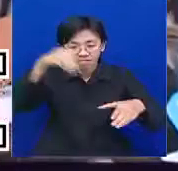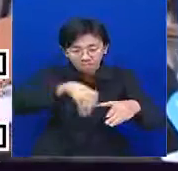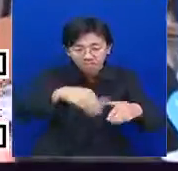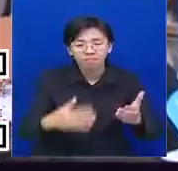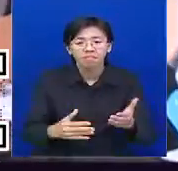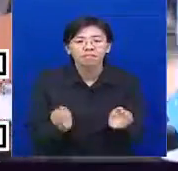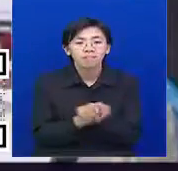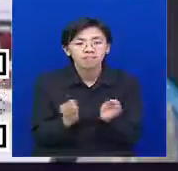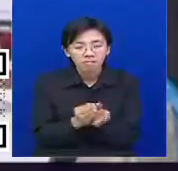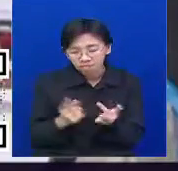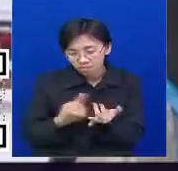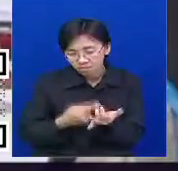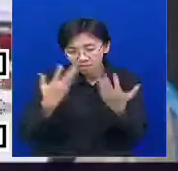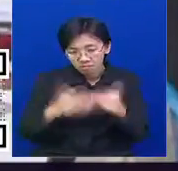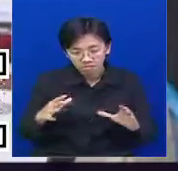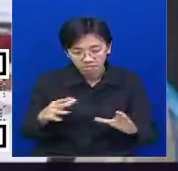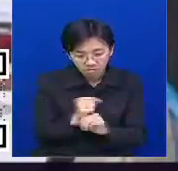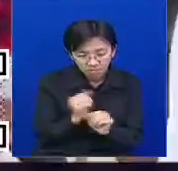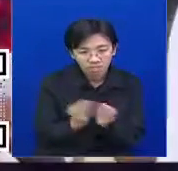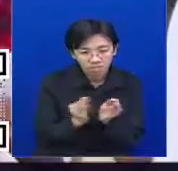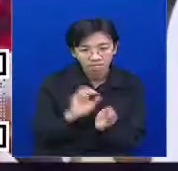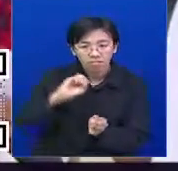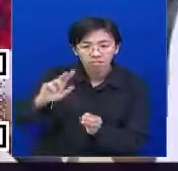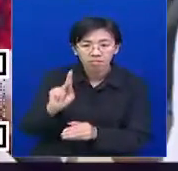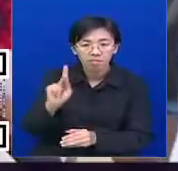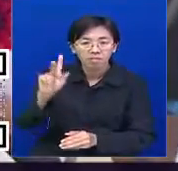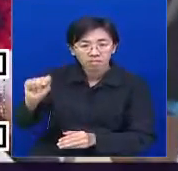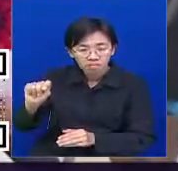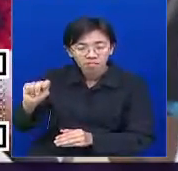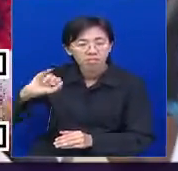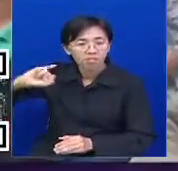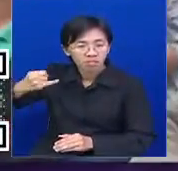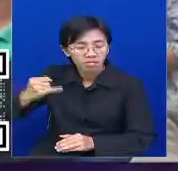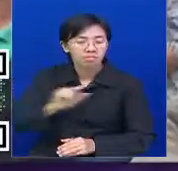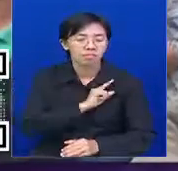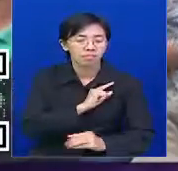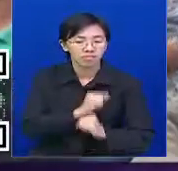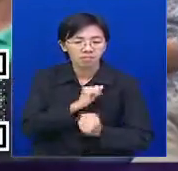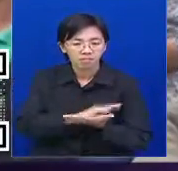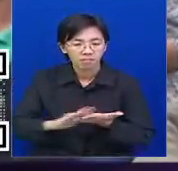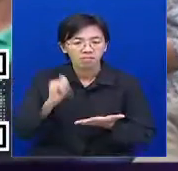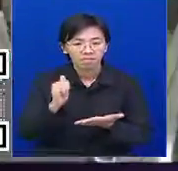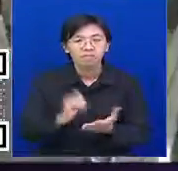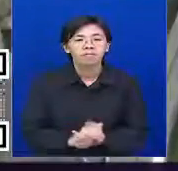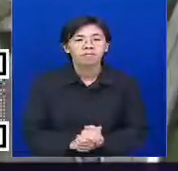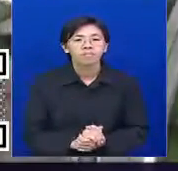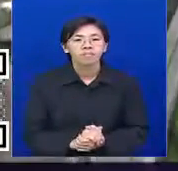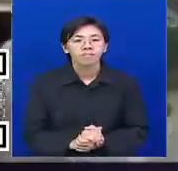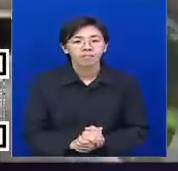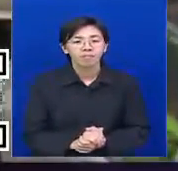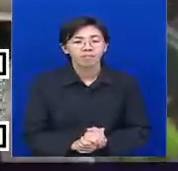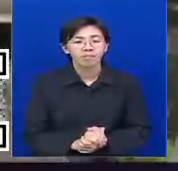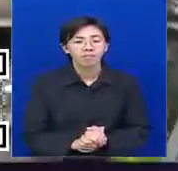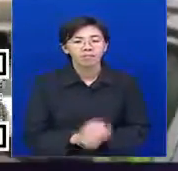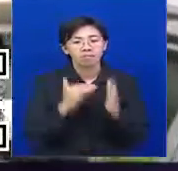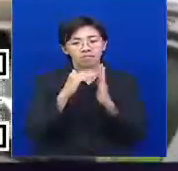คะแนนจนกระทั่งเสร็จสิ้นและนำส่งกกต.จังหวัดเพื่อให้การปฏิบัติงานนั้นเป็นไปด้วยความเรียบร้อยส่วนที่จัง